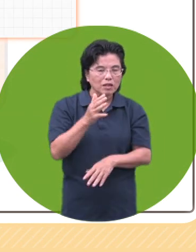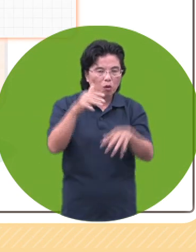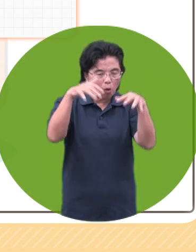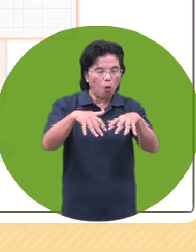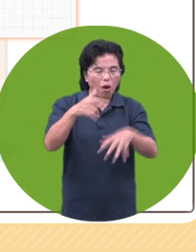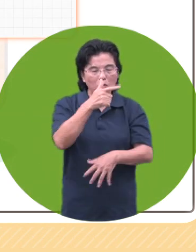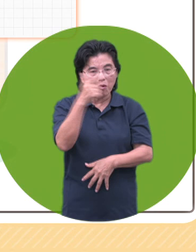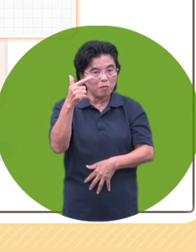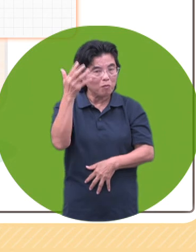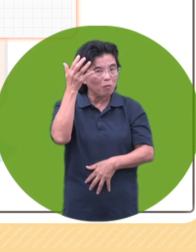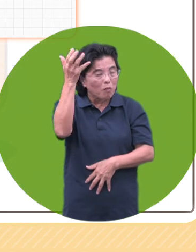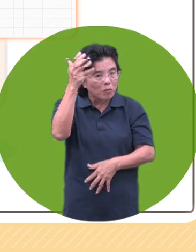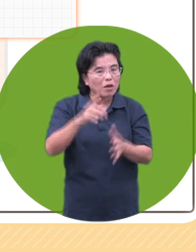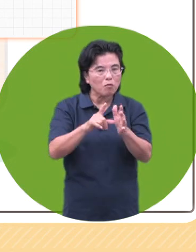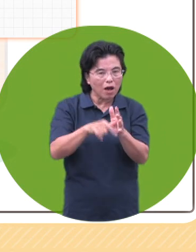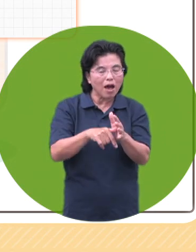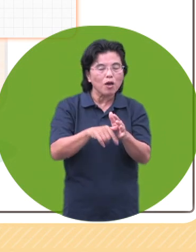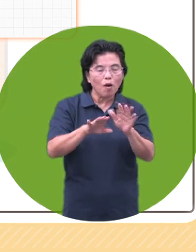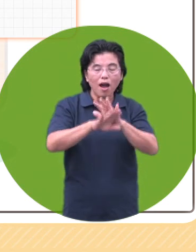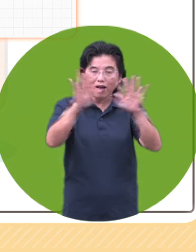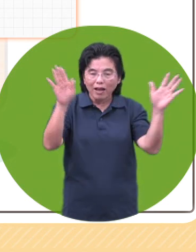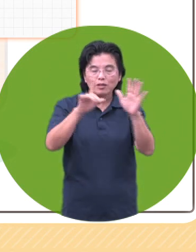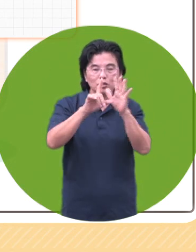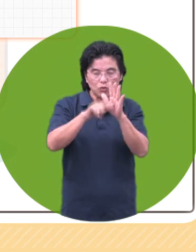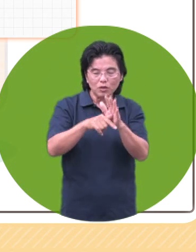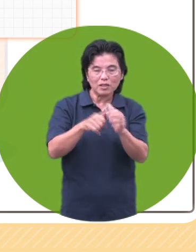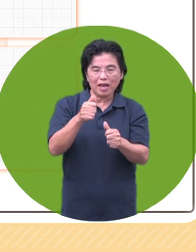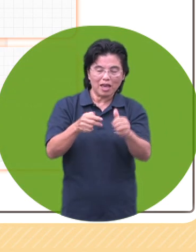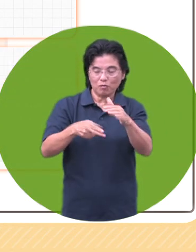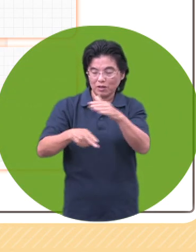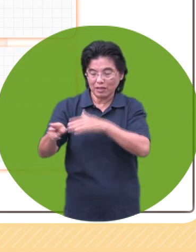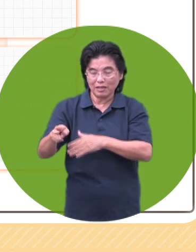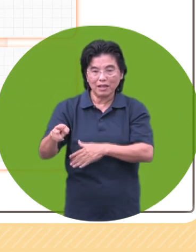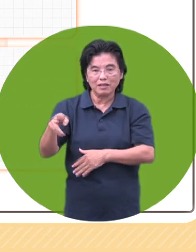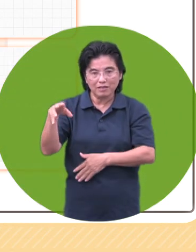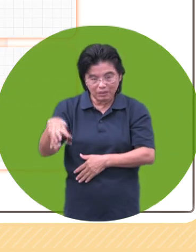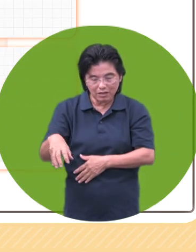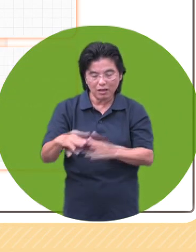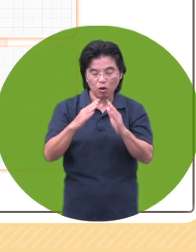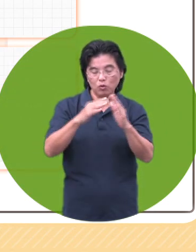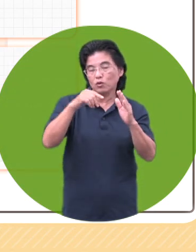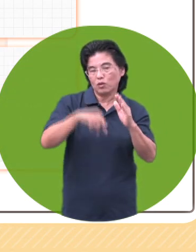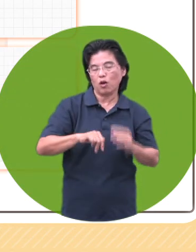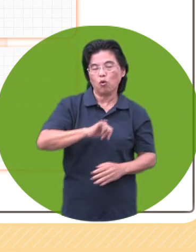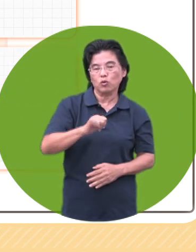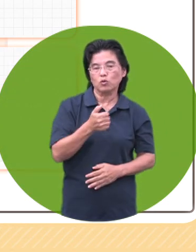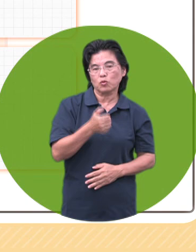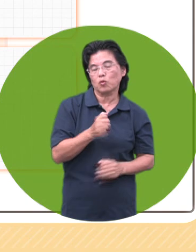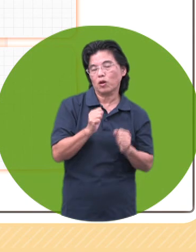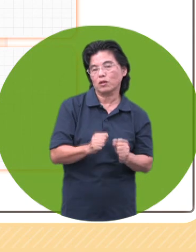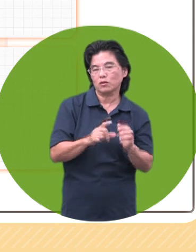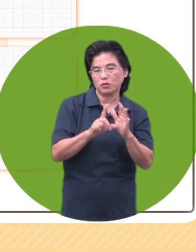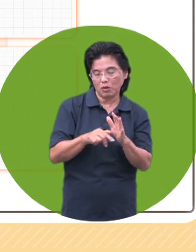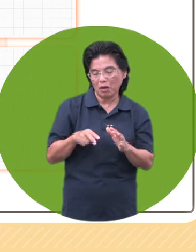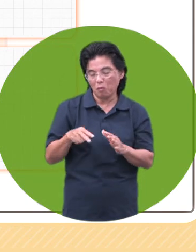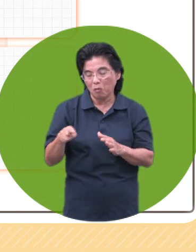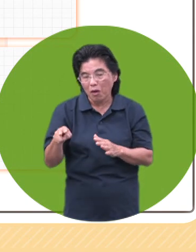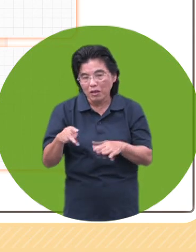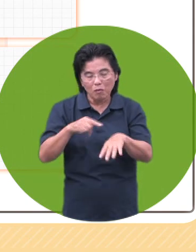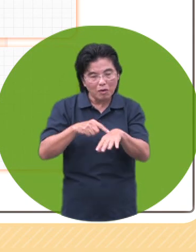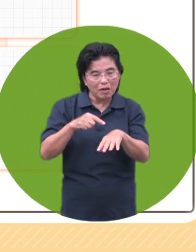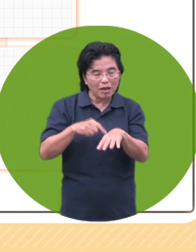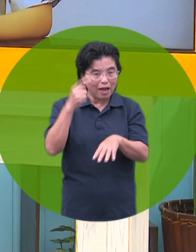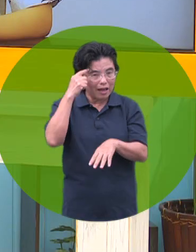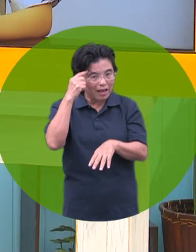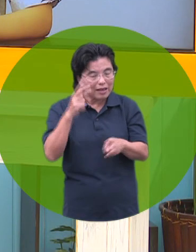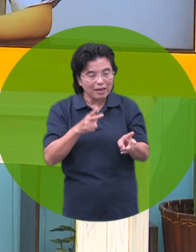想される際には暗くなる前に避難する。お年寄りのいらっしゃるご家庭などは移動時間を考えて早めに行